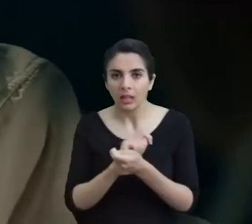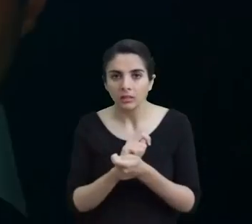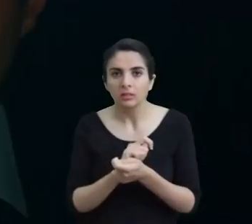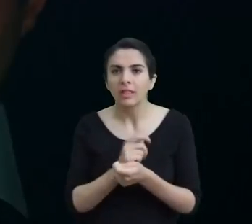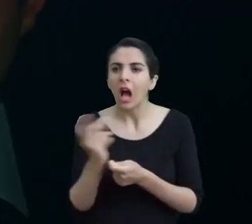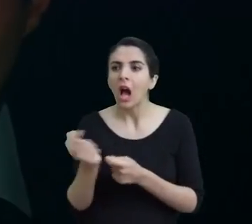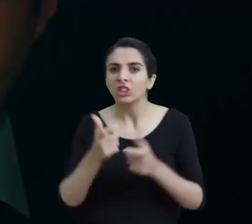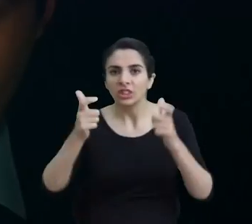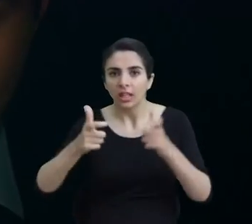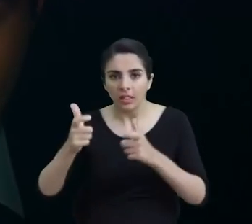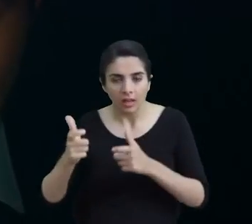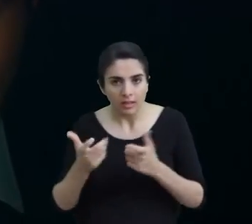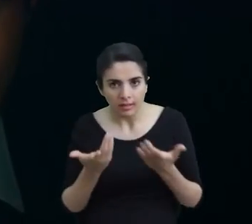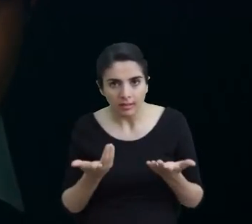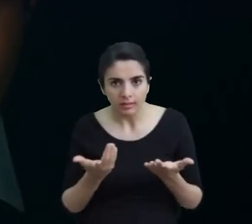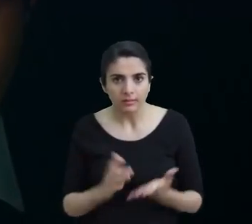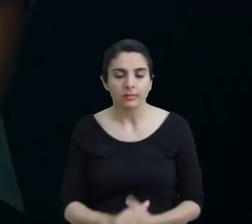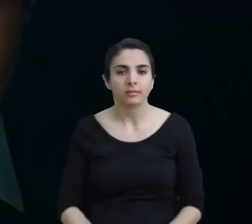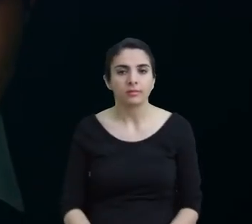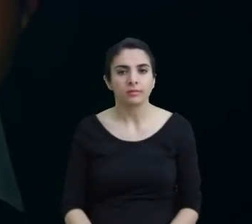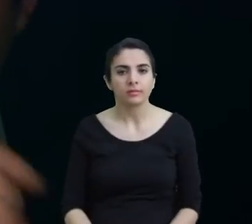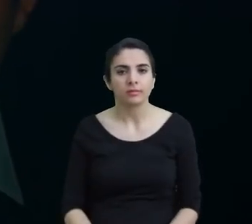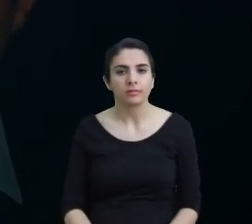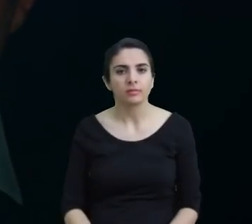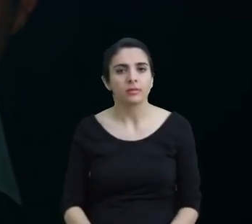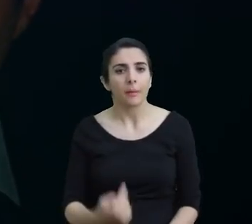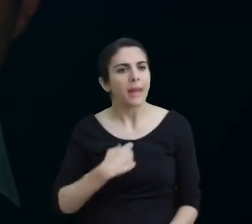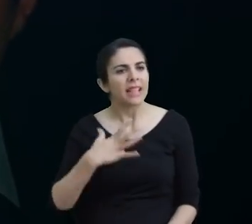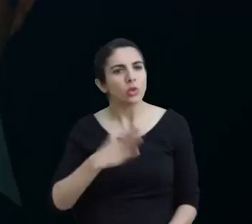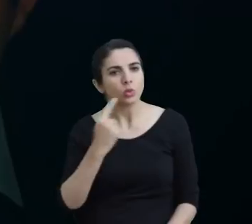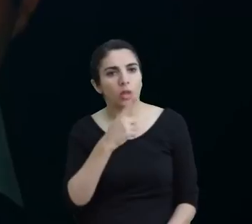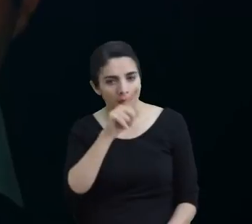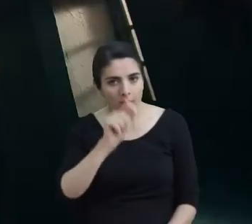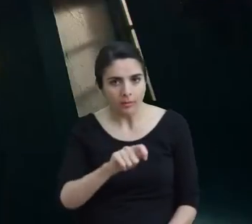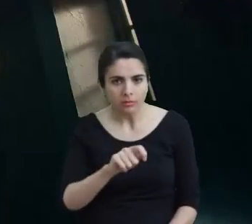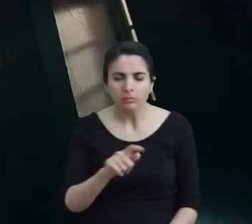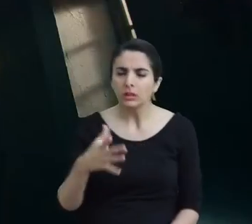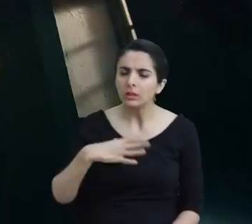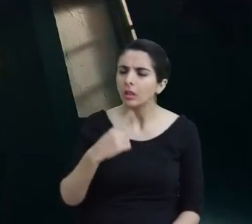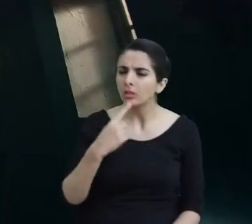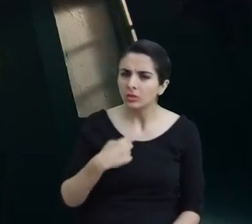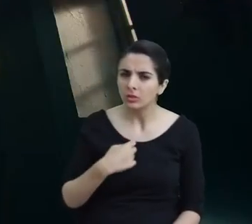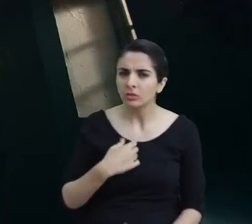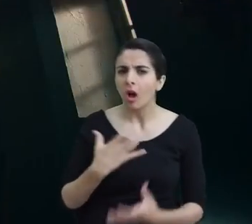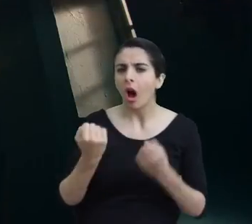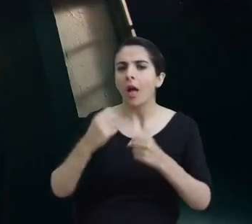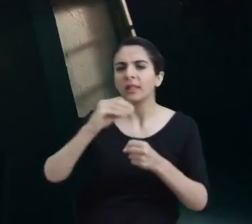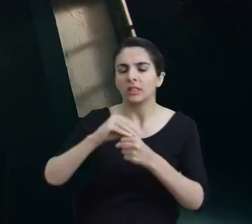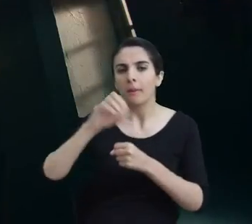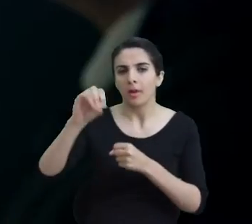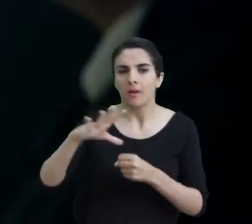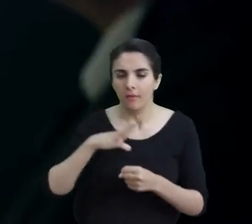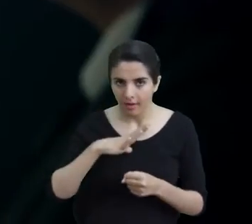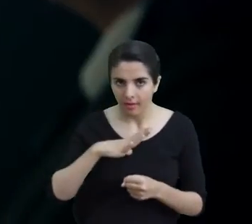değişimlerini, kaçış noktalarını. Bıyıklı işaret parmağını şakağına koydu. Sen benim istediğim şeyi yaptın mı? İstediğin şey tophanedeki arabanın içinde.